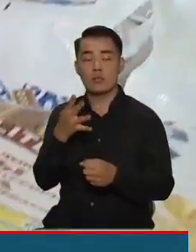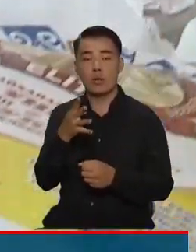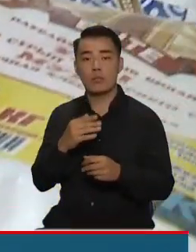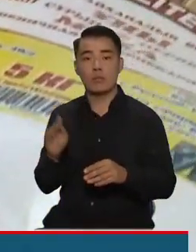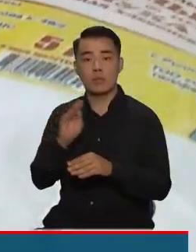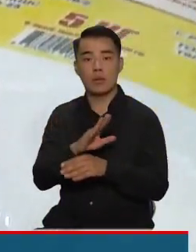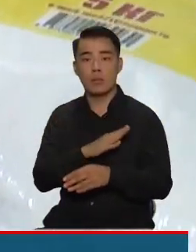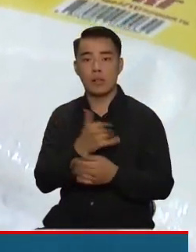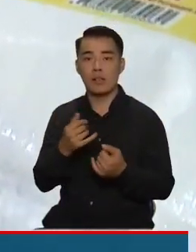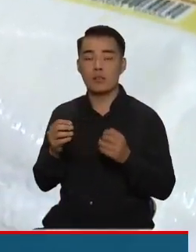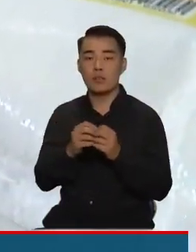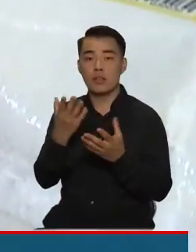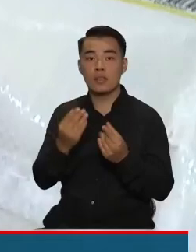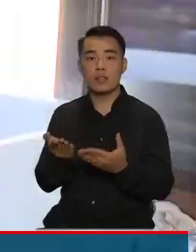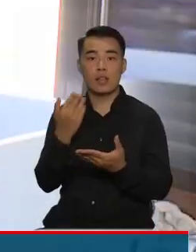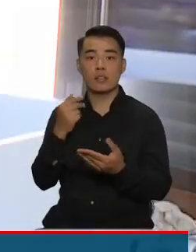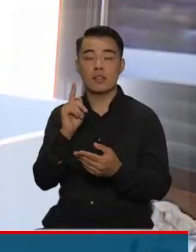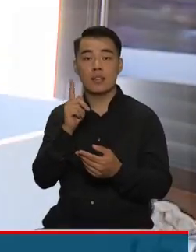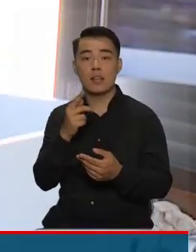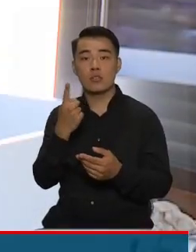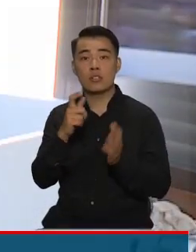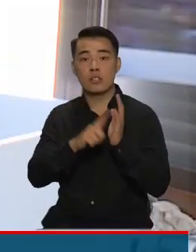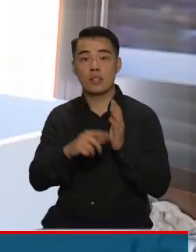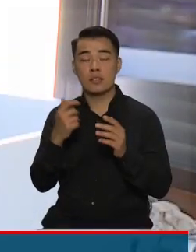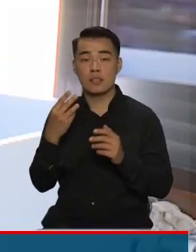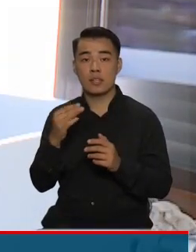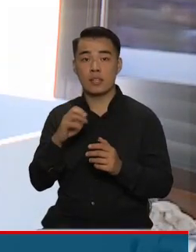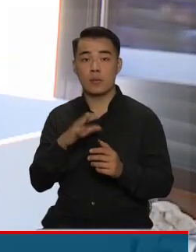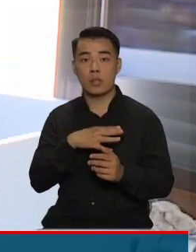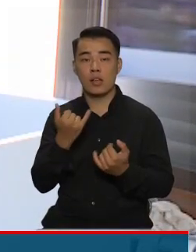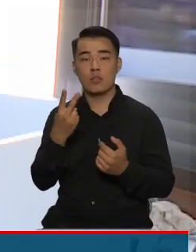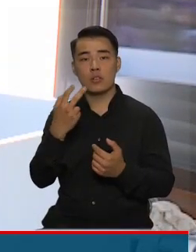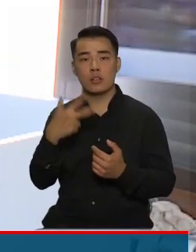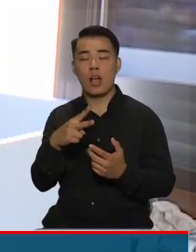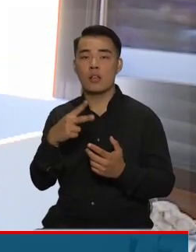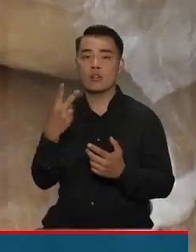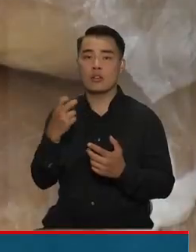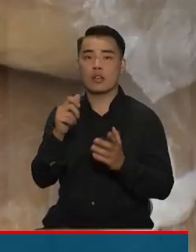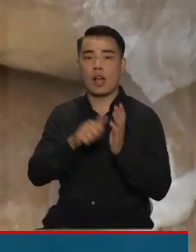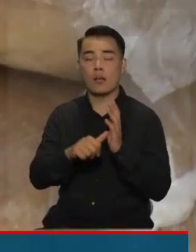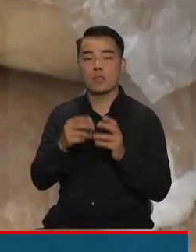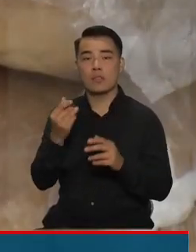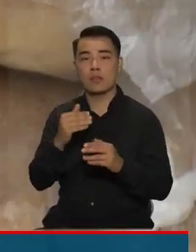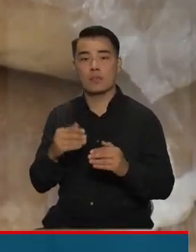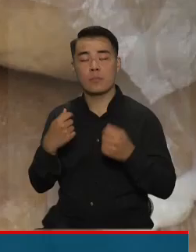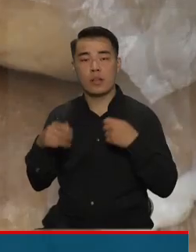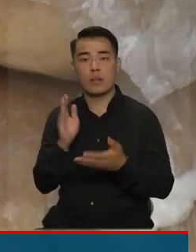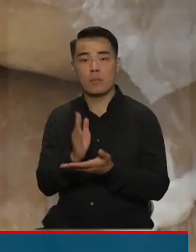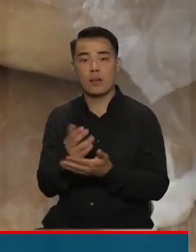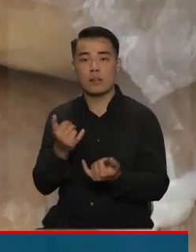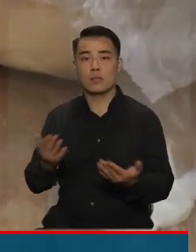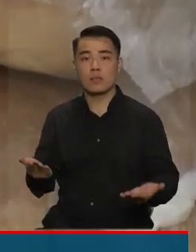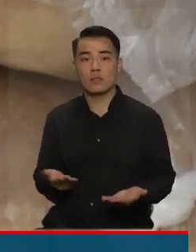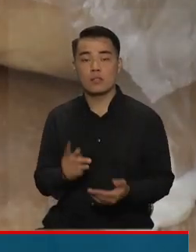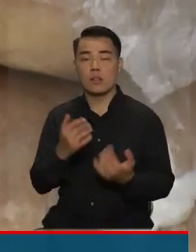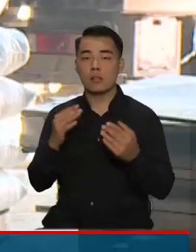Яғни осыдан 10 күн бұрын келесі 170 теңгеден саудаланса, қазір 230-260 теңге аралығында сатылып жатыр. Өңірде бағаны қалып